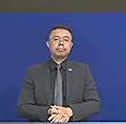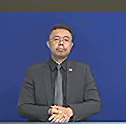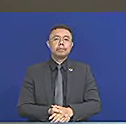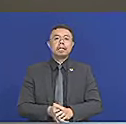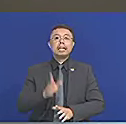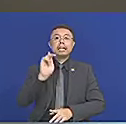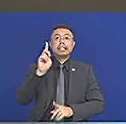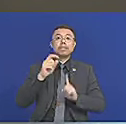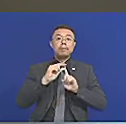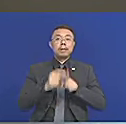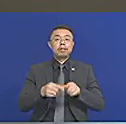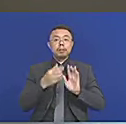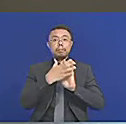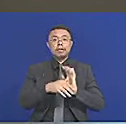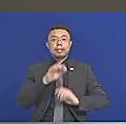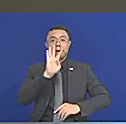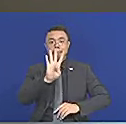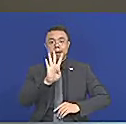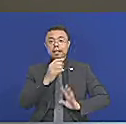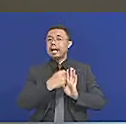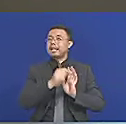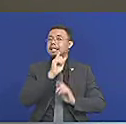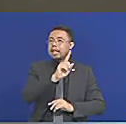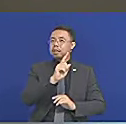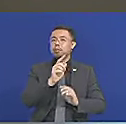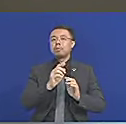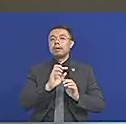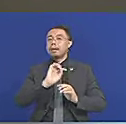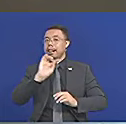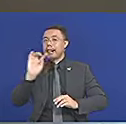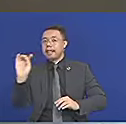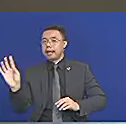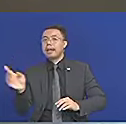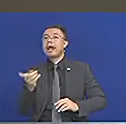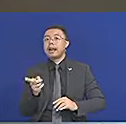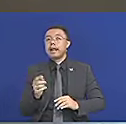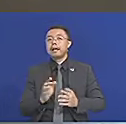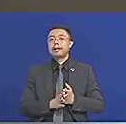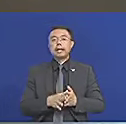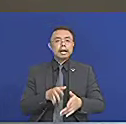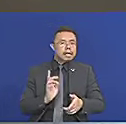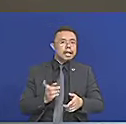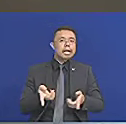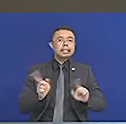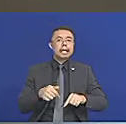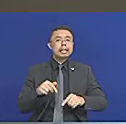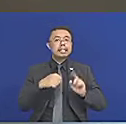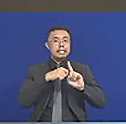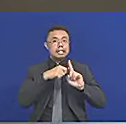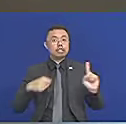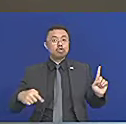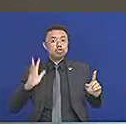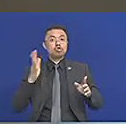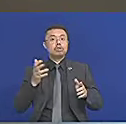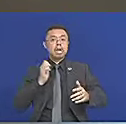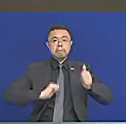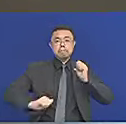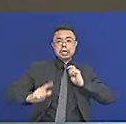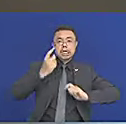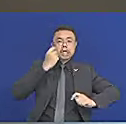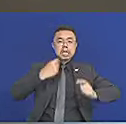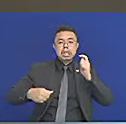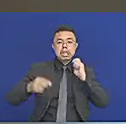1 Petrus pasal 4 ayat 1 dan ayat-ayat berikutnya. Jadi karena Kristus telah menderita penderitaan